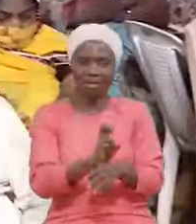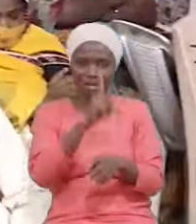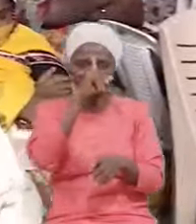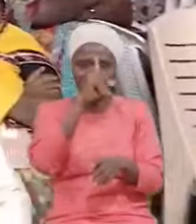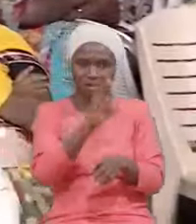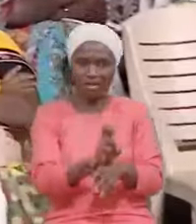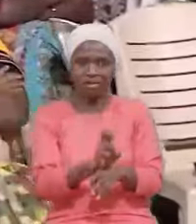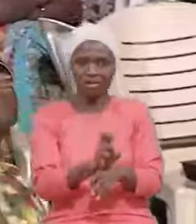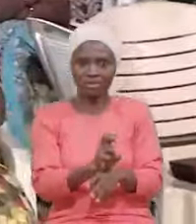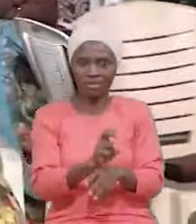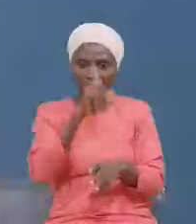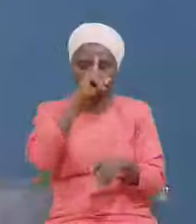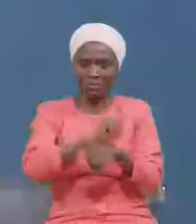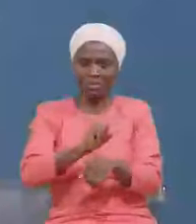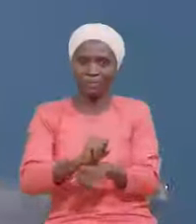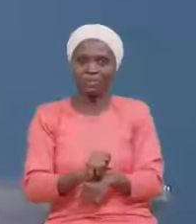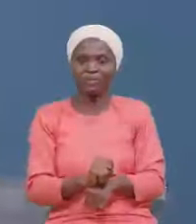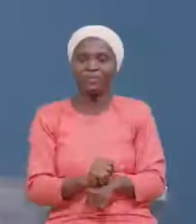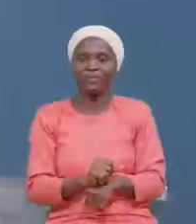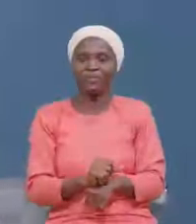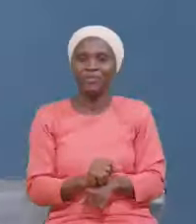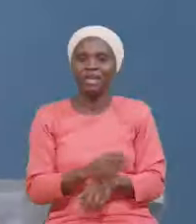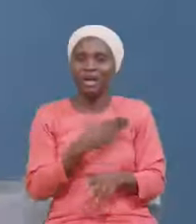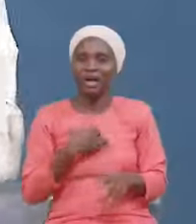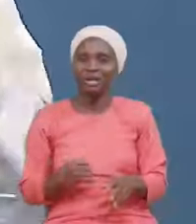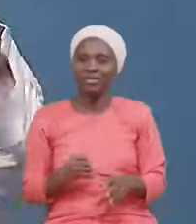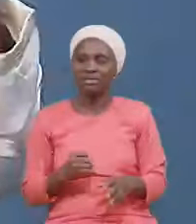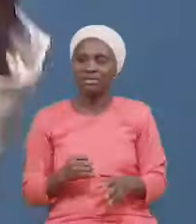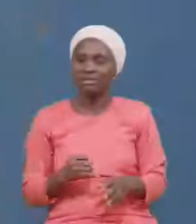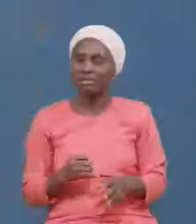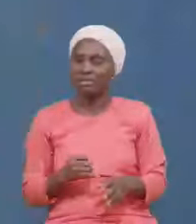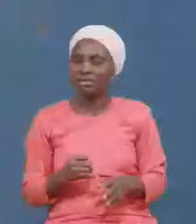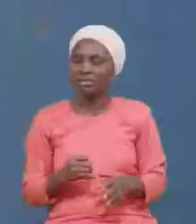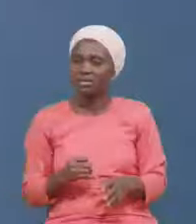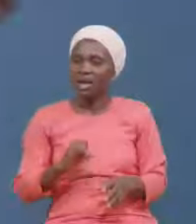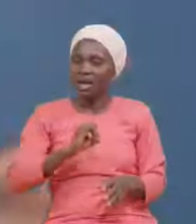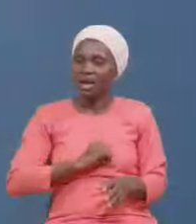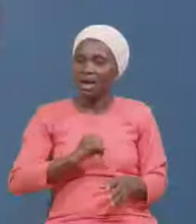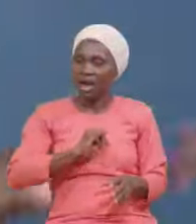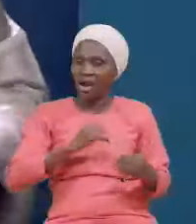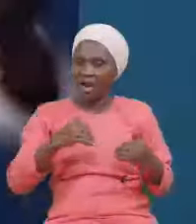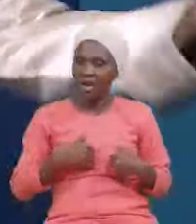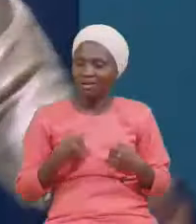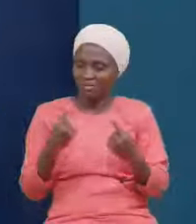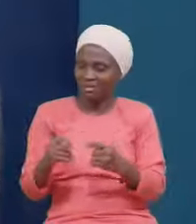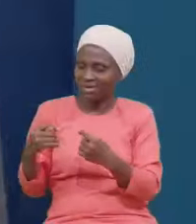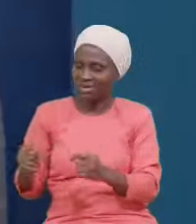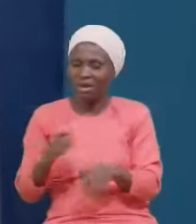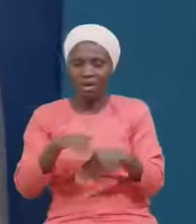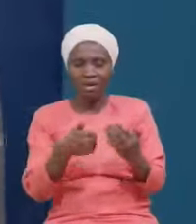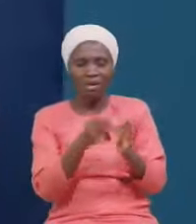have a conscience that is peaceful. ఆయన సమాధానకరంగా నన్ను ఉంచాలంటే. I applied all the principles of